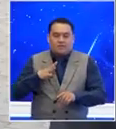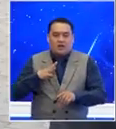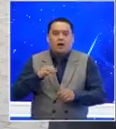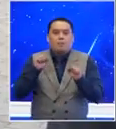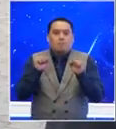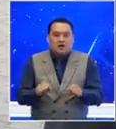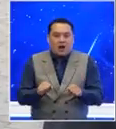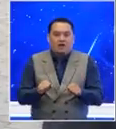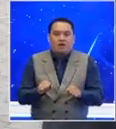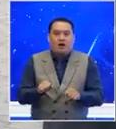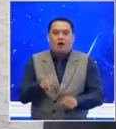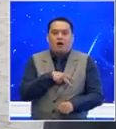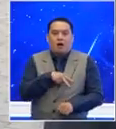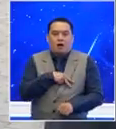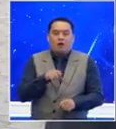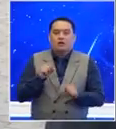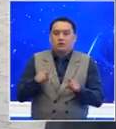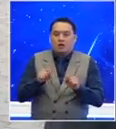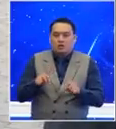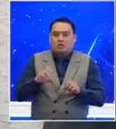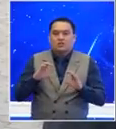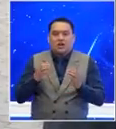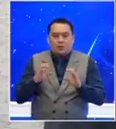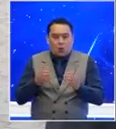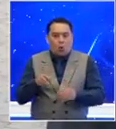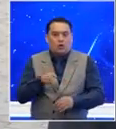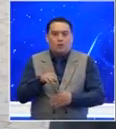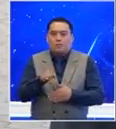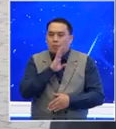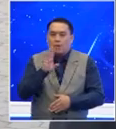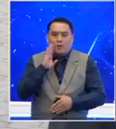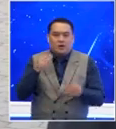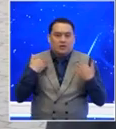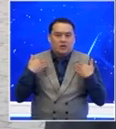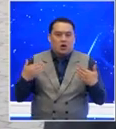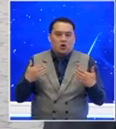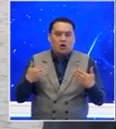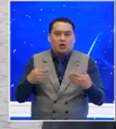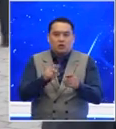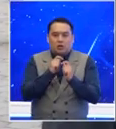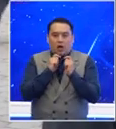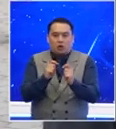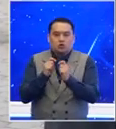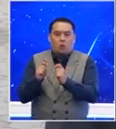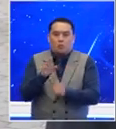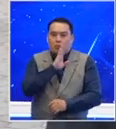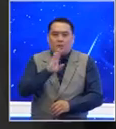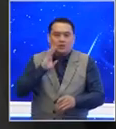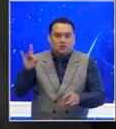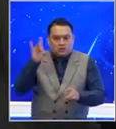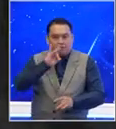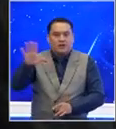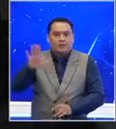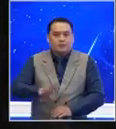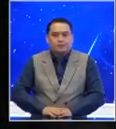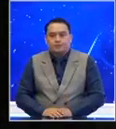право обладательницы подвеса Калтын и Кумсалка, получившие звание мать-героини и награжденные орденами материнской славы.